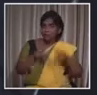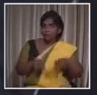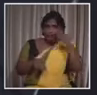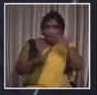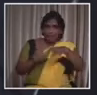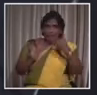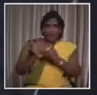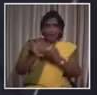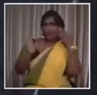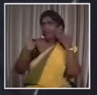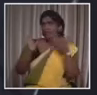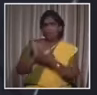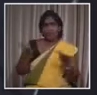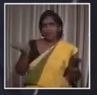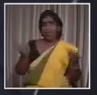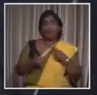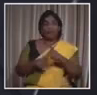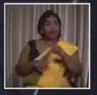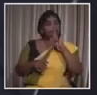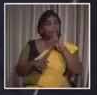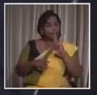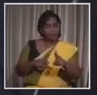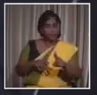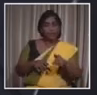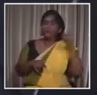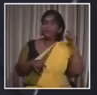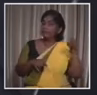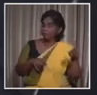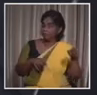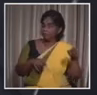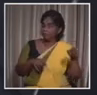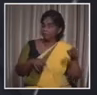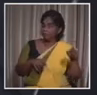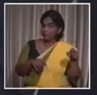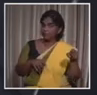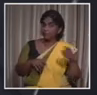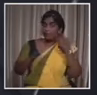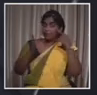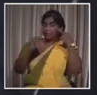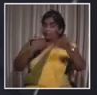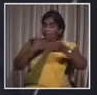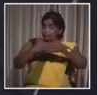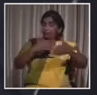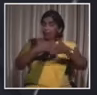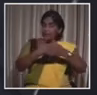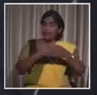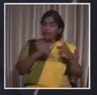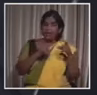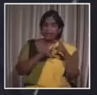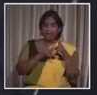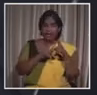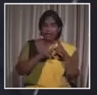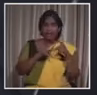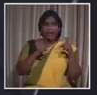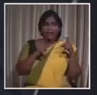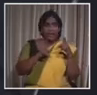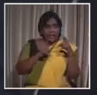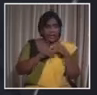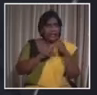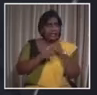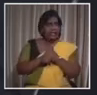තියෙන කාරණාව ඒකයි අපි කියන්නේ මේ වෙලුම් ටික ඩිජිටල්